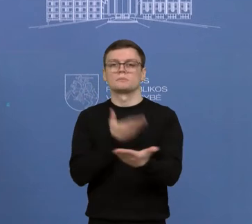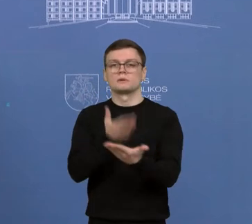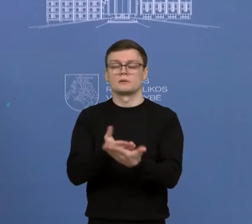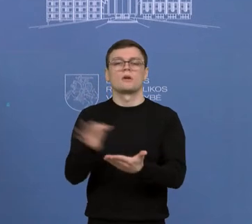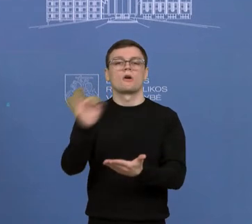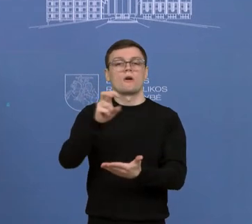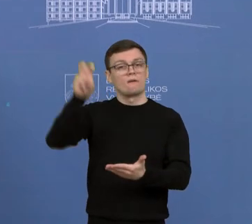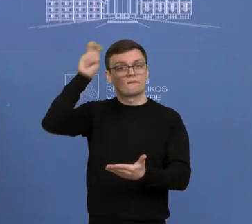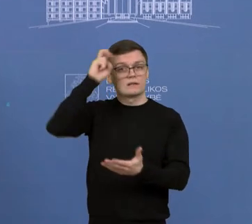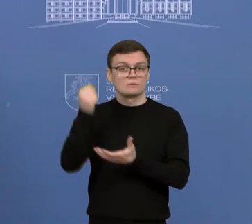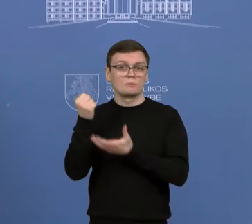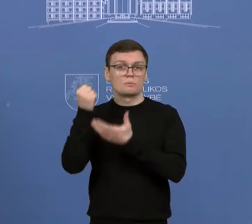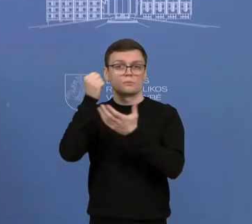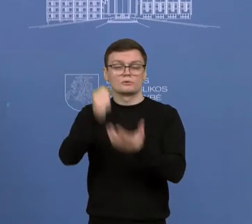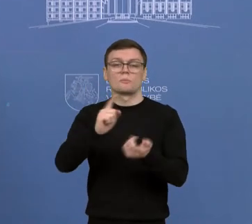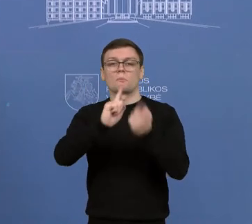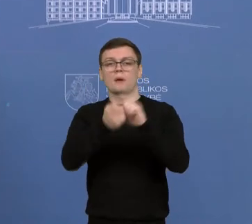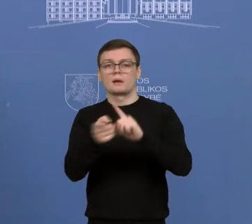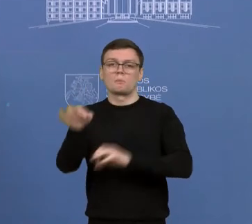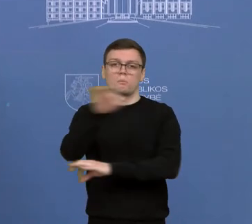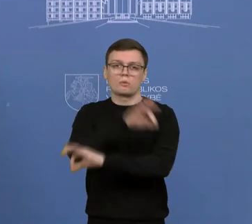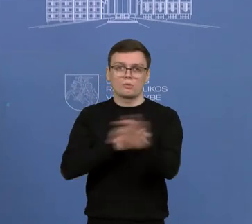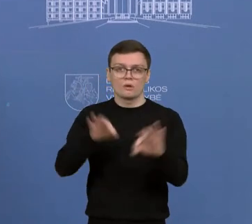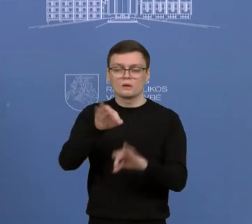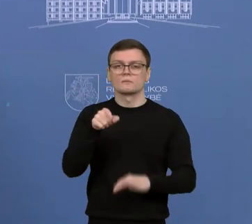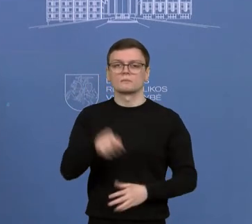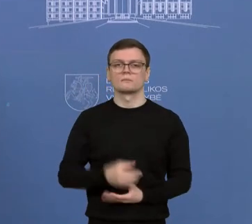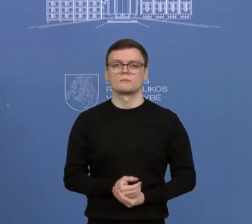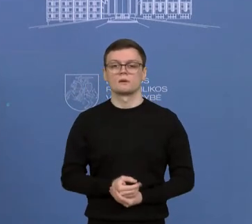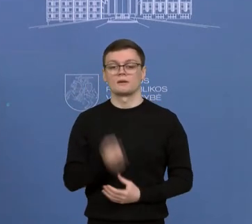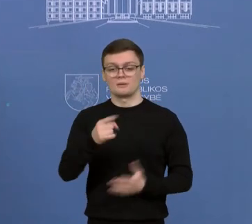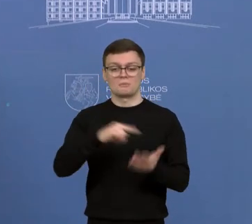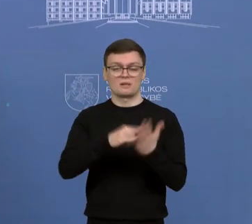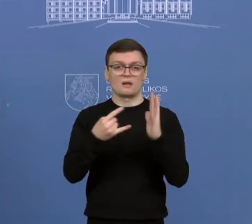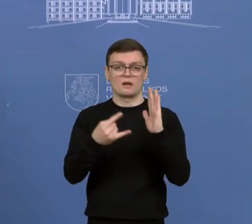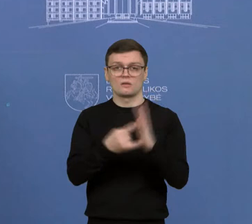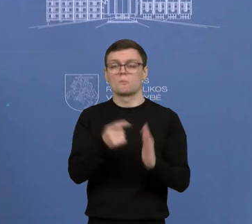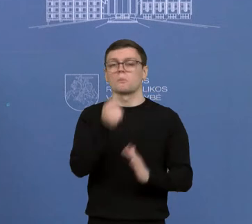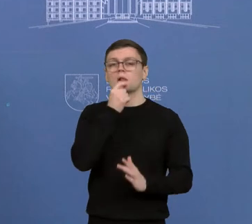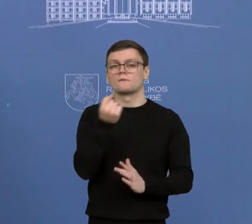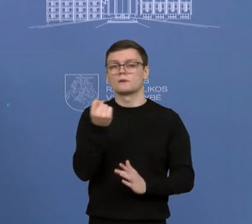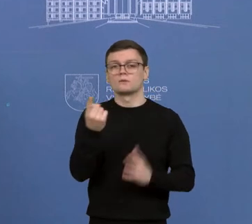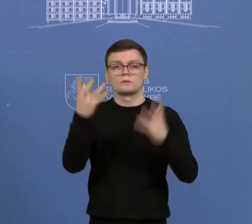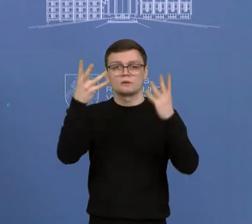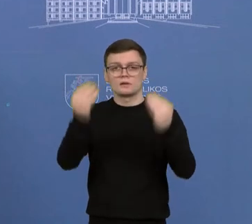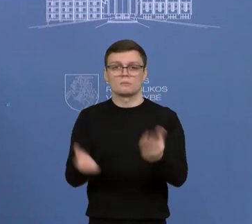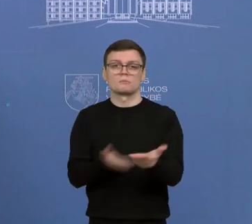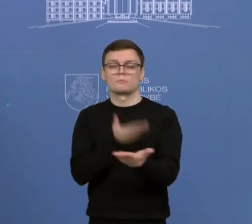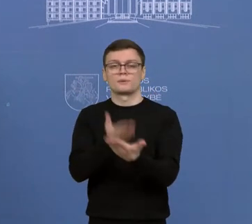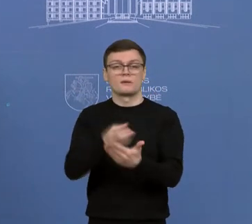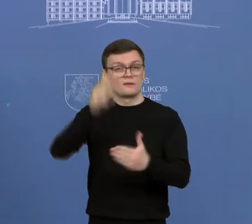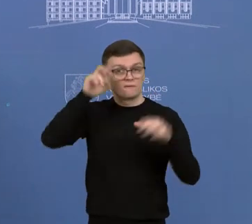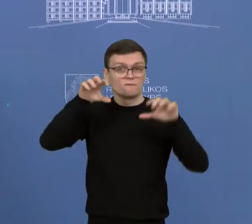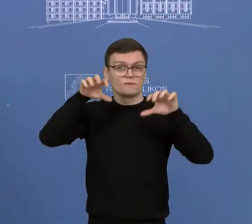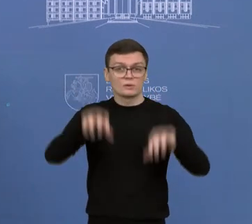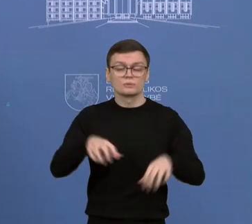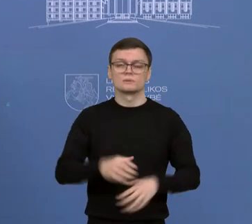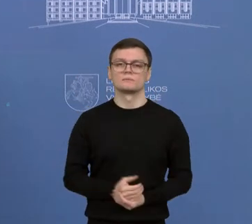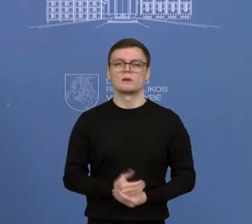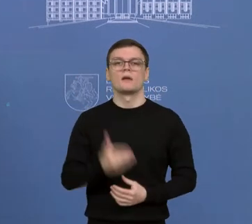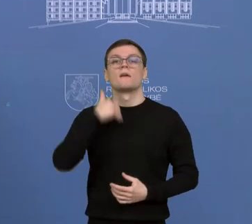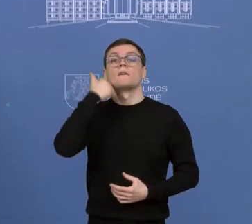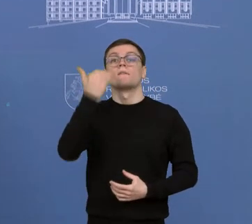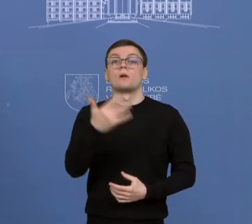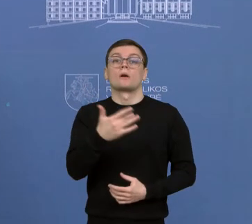valstybės biudžeto pakeitimo projektu, kurį planuojame balandžio 11 dieną pateikti vyriausybei. Tuomet tikėtina, kad